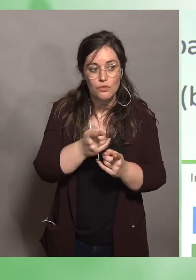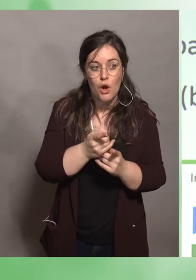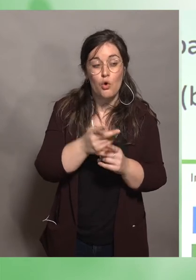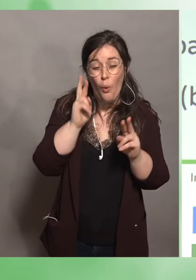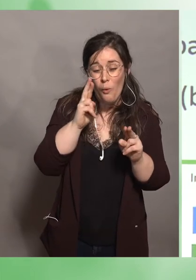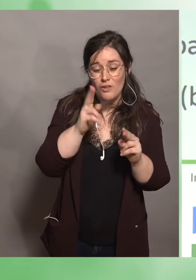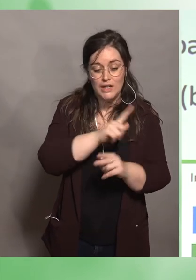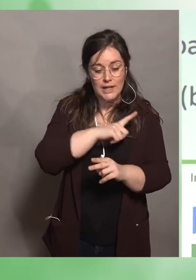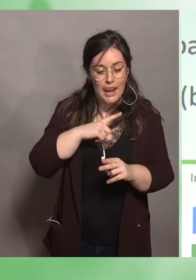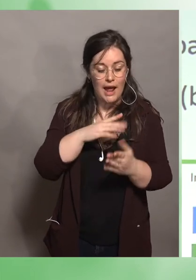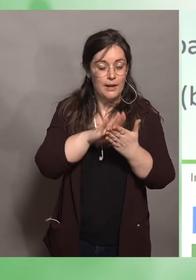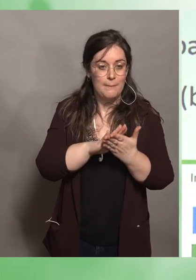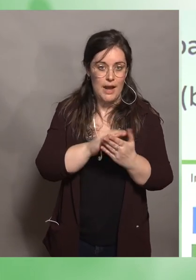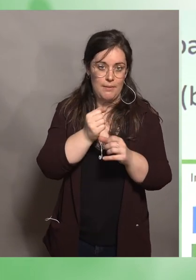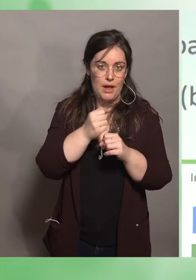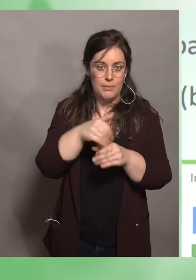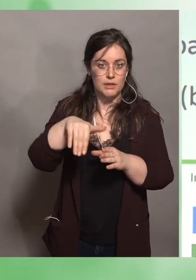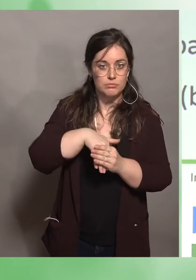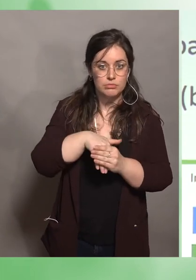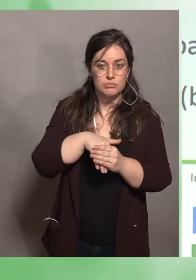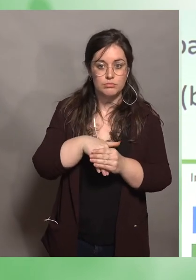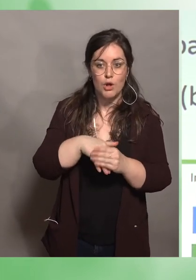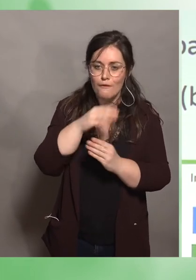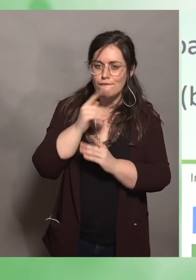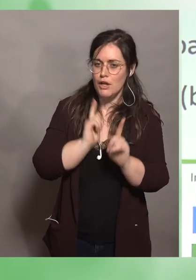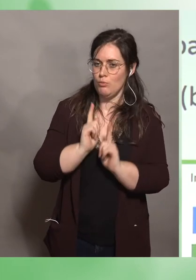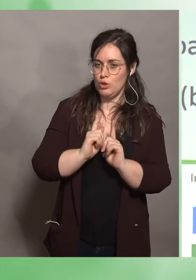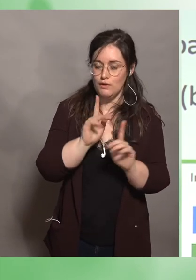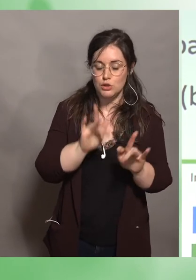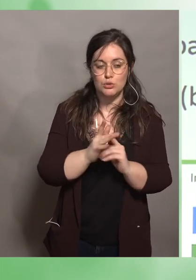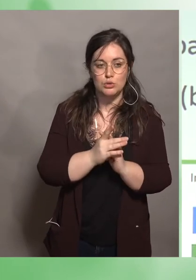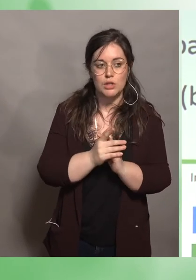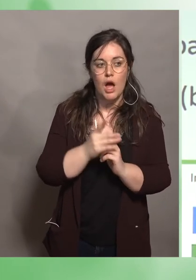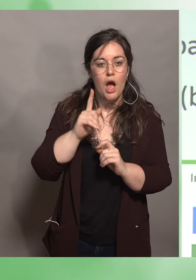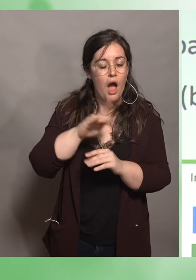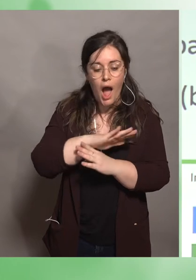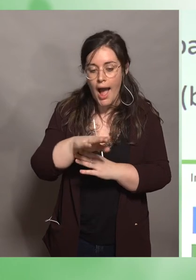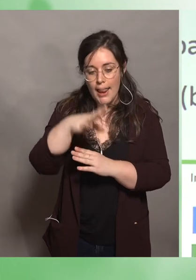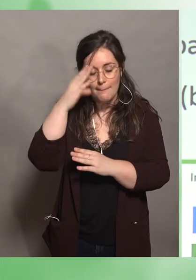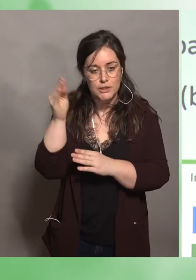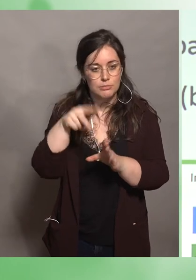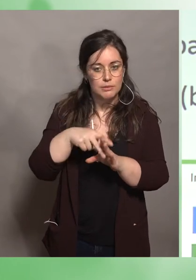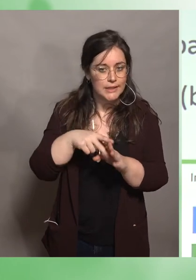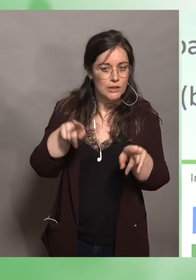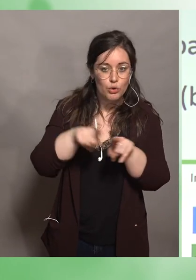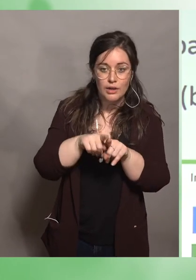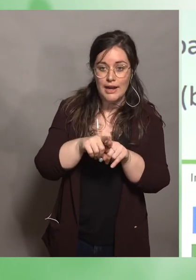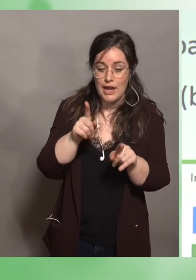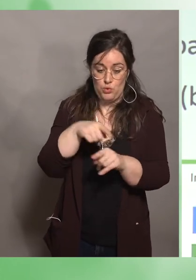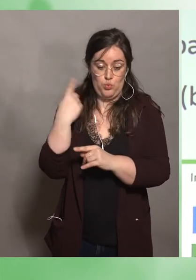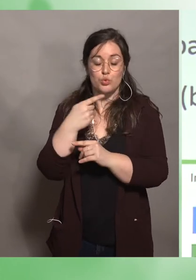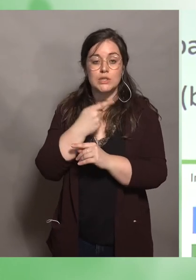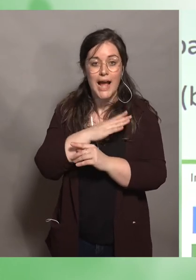hoffentlich langfristig seinen Job gern und mit hoher Motivation macht. Das betrifft alle Menschen mit Behinderung genauso wie uns